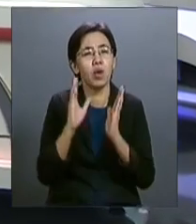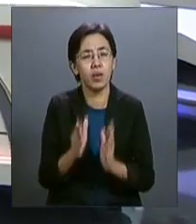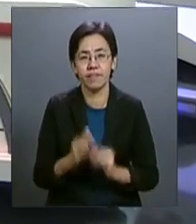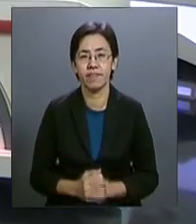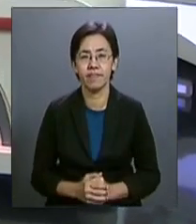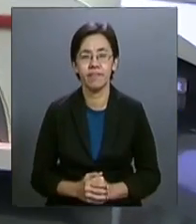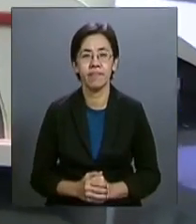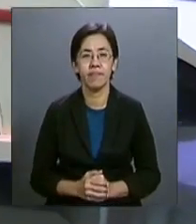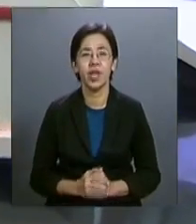ค่ะขอบคุณคุณยานีค่ะ ค่ะ